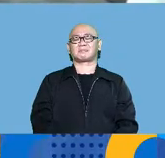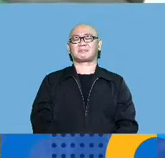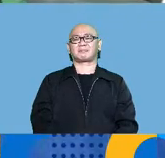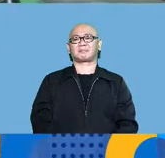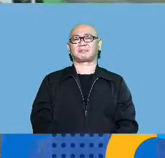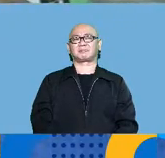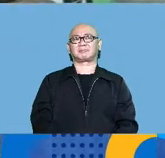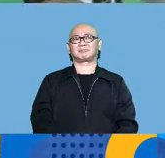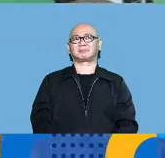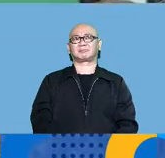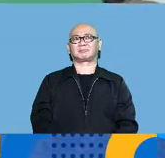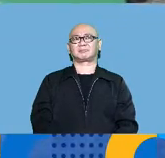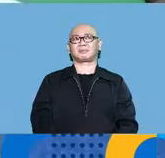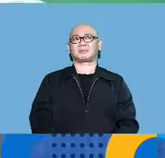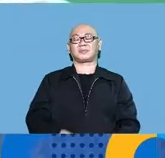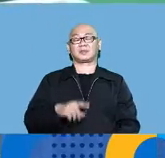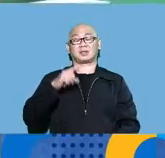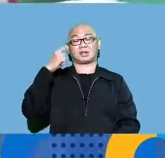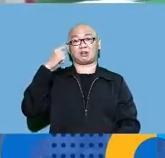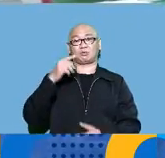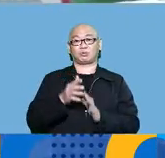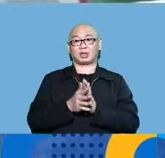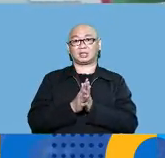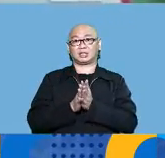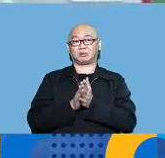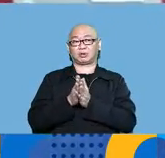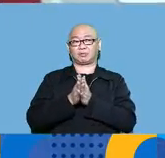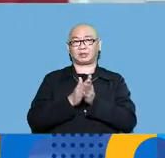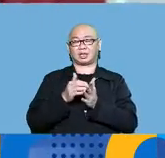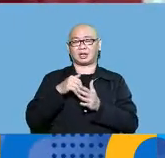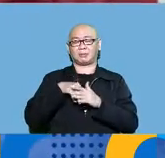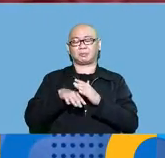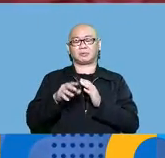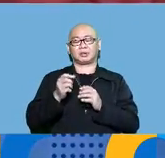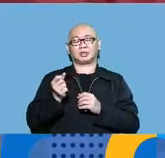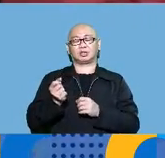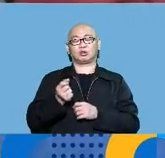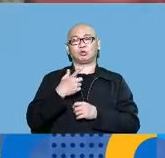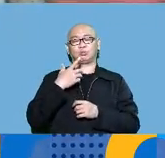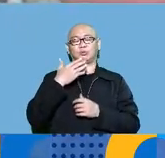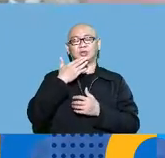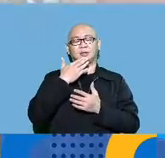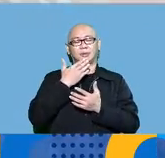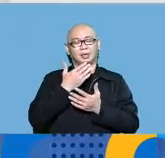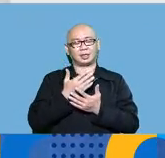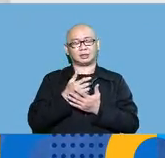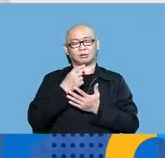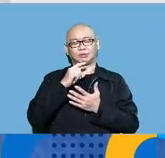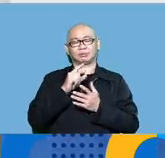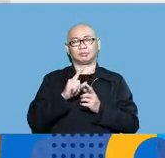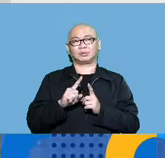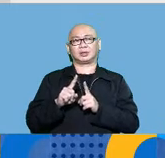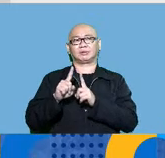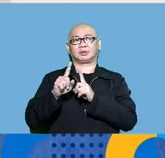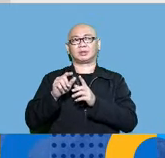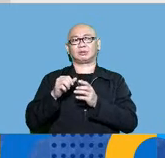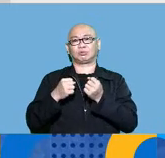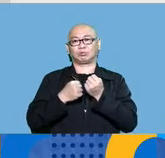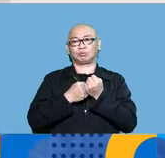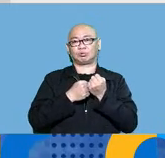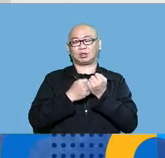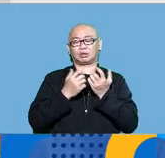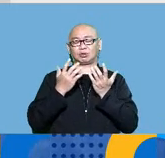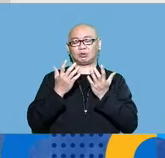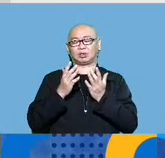Mirana, yang selalu menjadi penyemangat dalam hidup. Terima kasih atas pengertian, dukungan, doa,